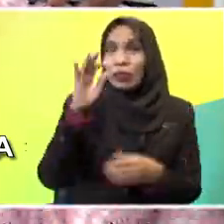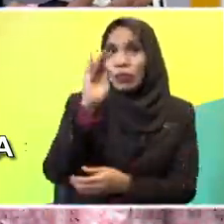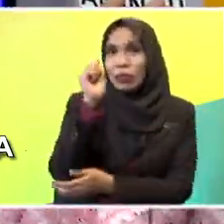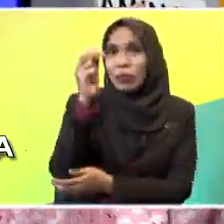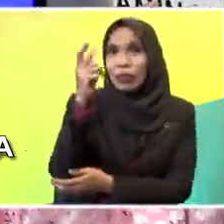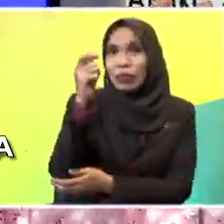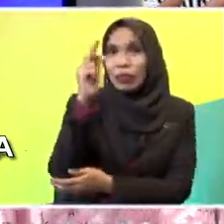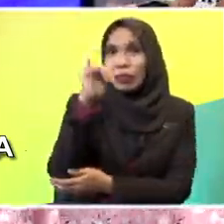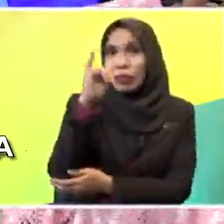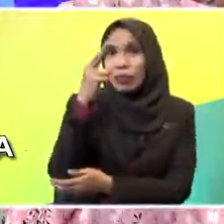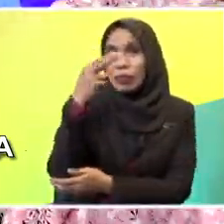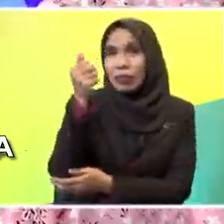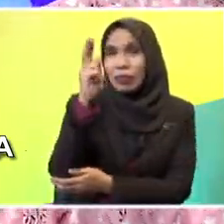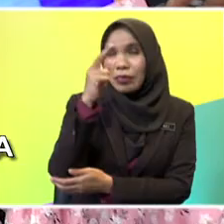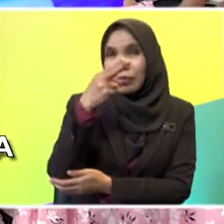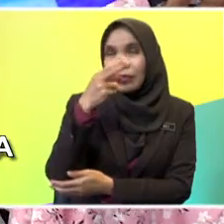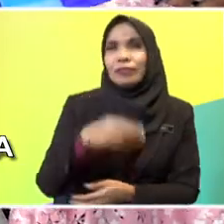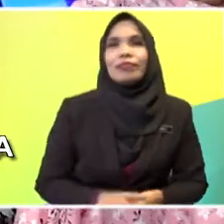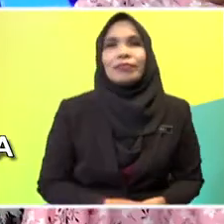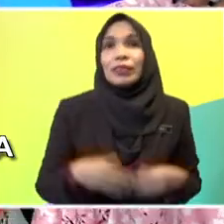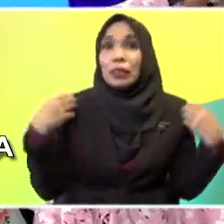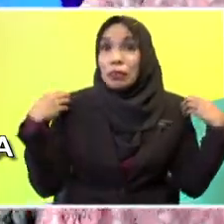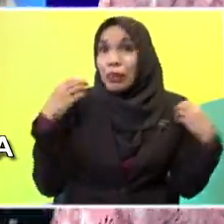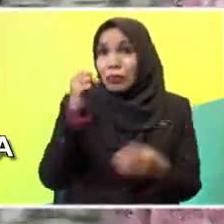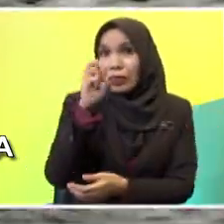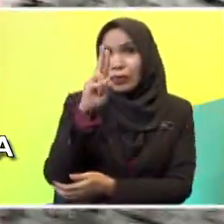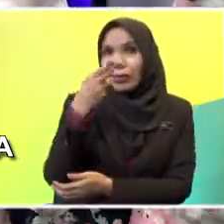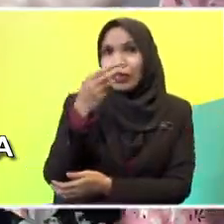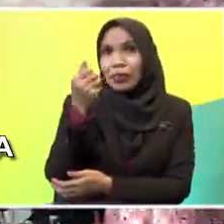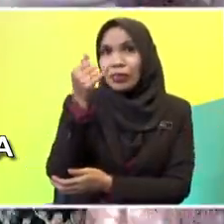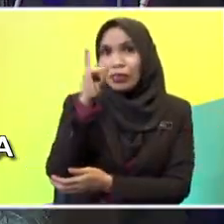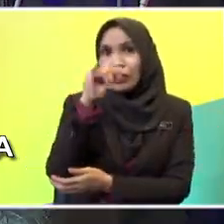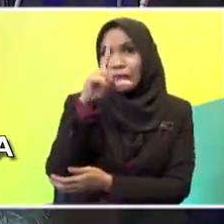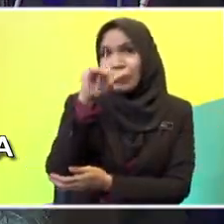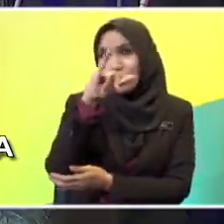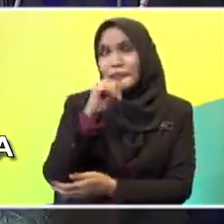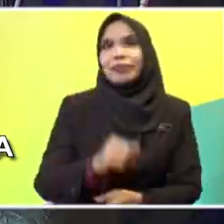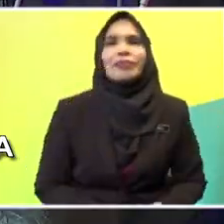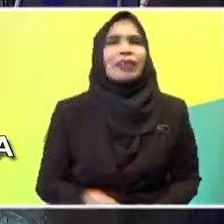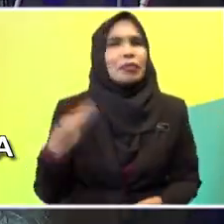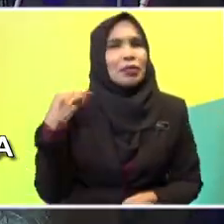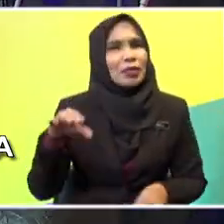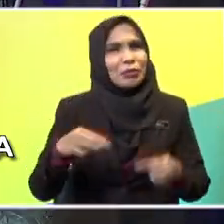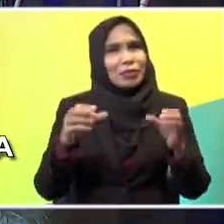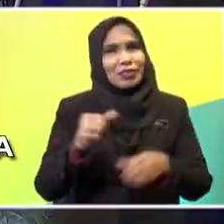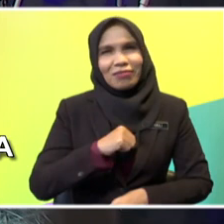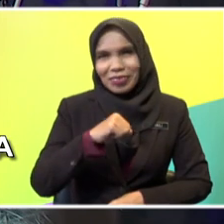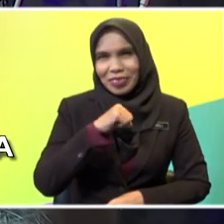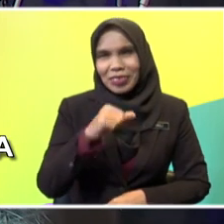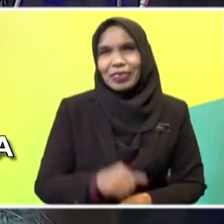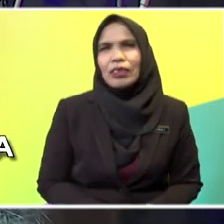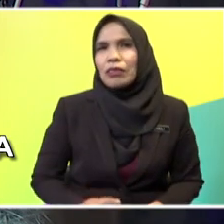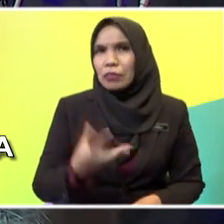cantik sangat. Sampai kakak rasa nak belilah baju ni. Okey. Itu semua mereka buat sendiri tau. Wah, berapa lama